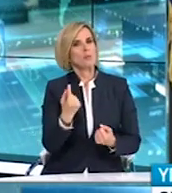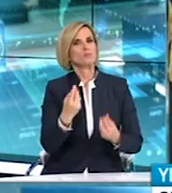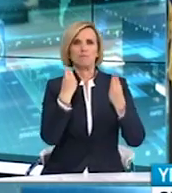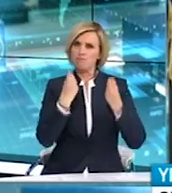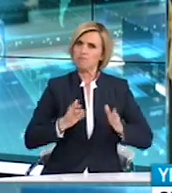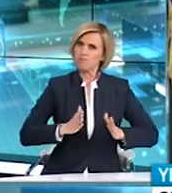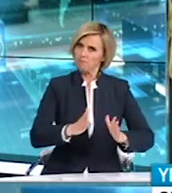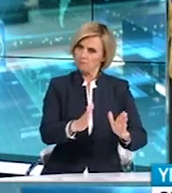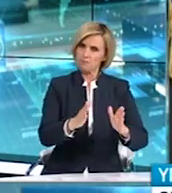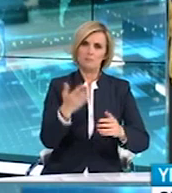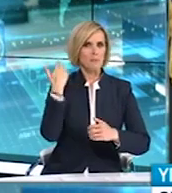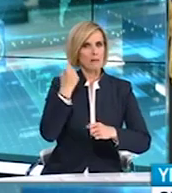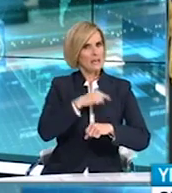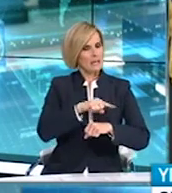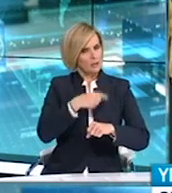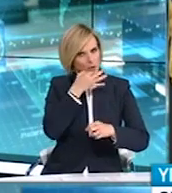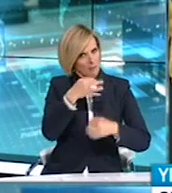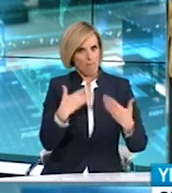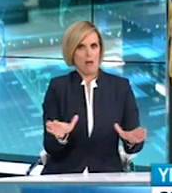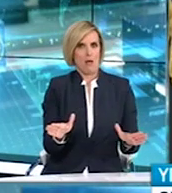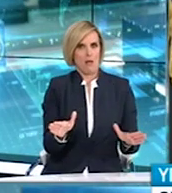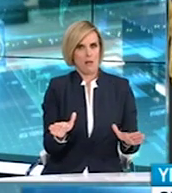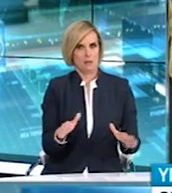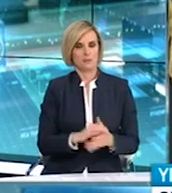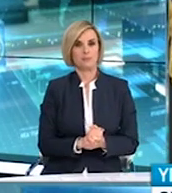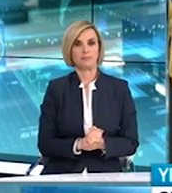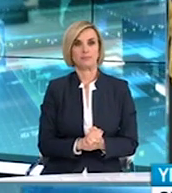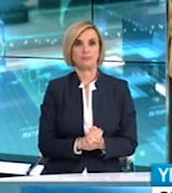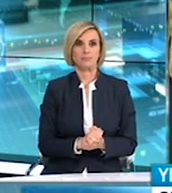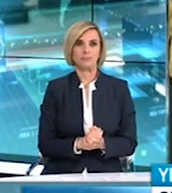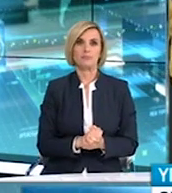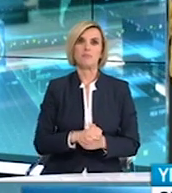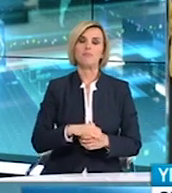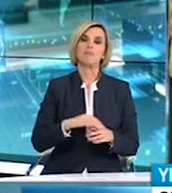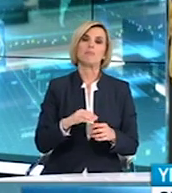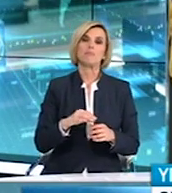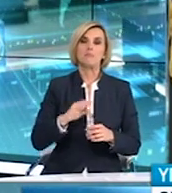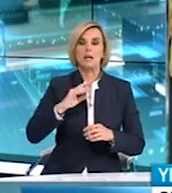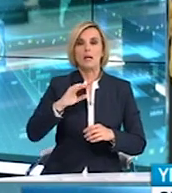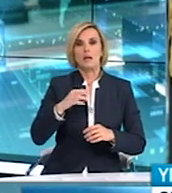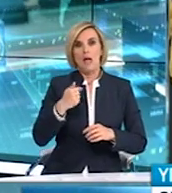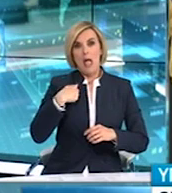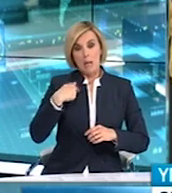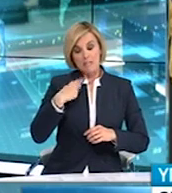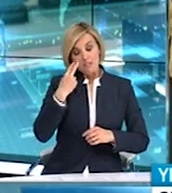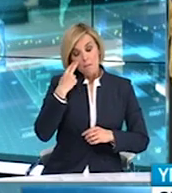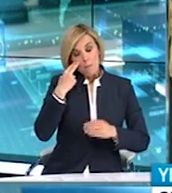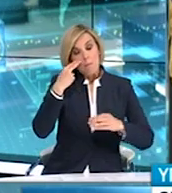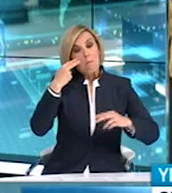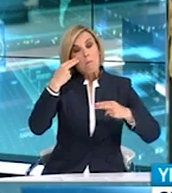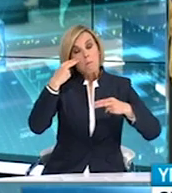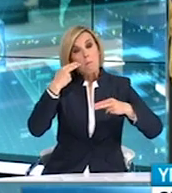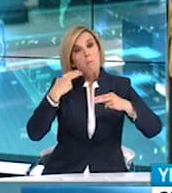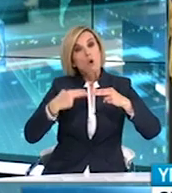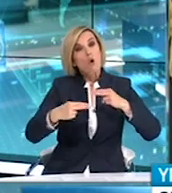στην ανακοίνωση που έκανα πριν από λίγο. Και το κακό σενάριο δεν ακολουθείται, που είναι ένα σενάριο τύπου Ιταλίας ή άλλων χωρών, στις οποίες